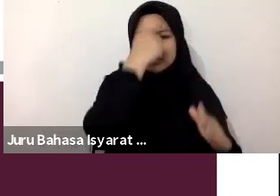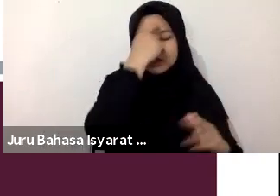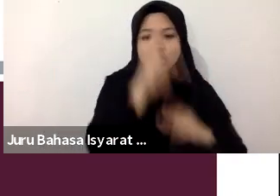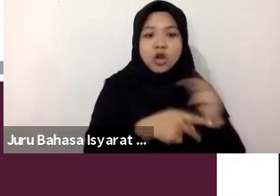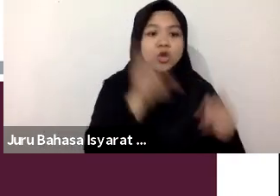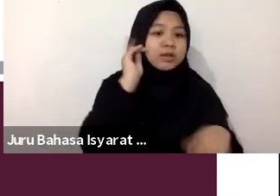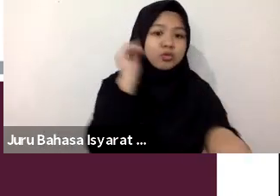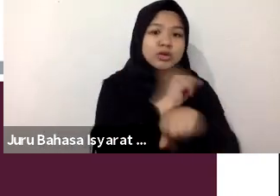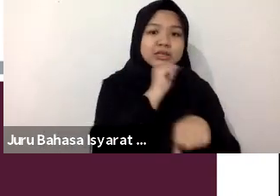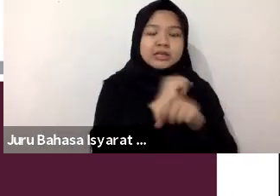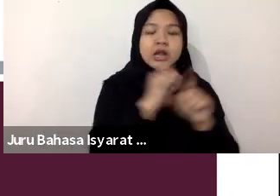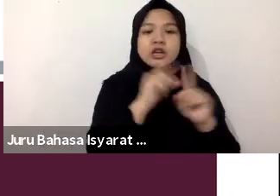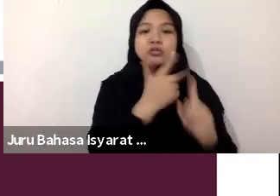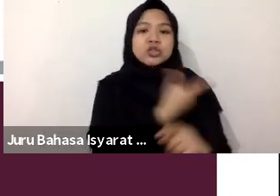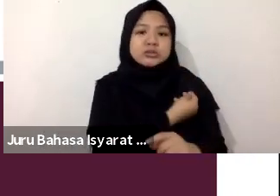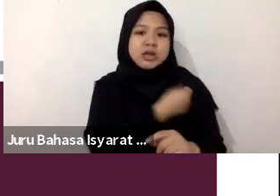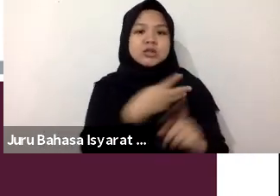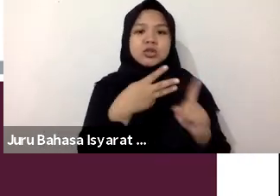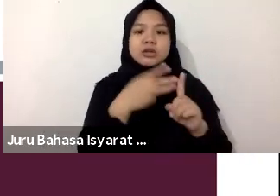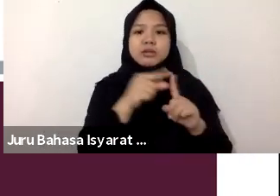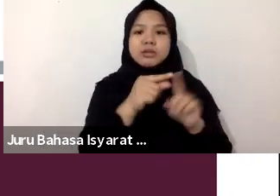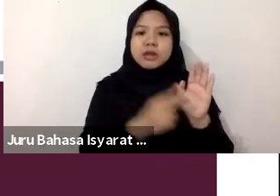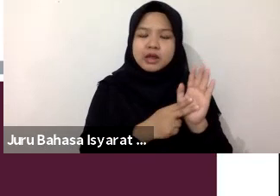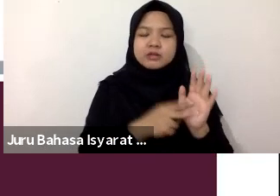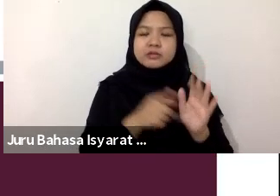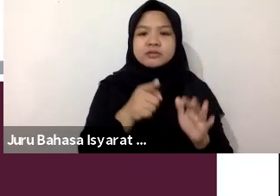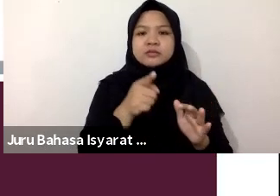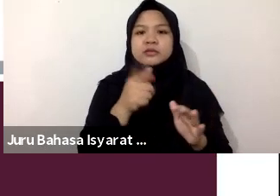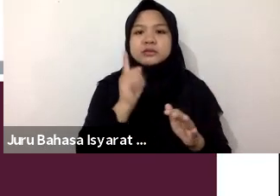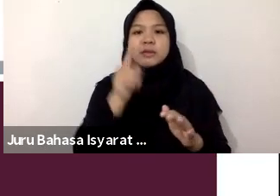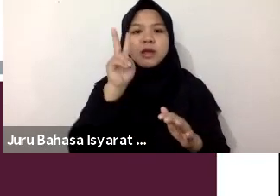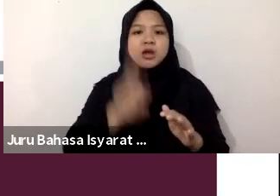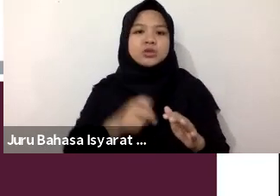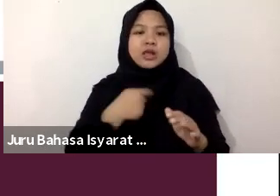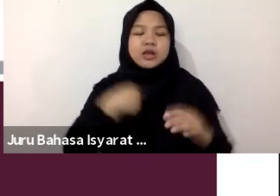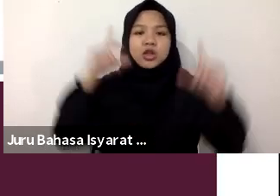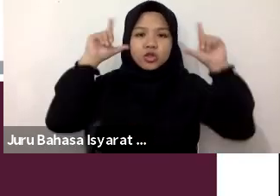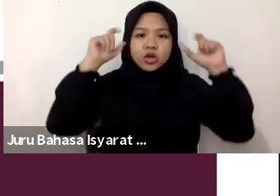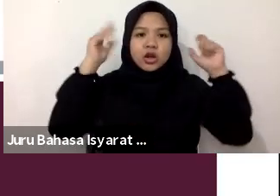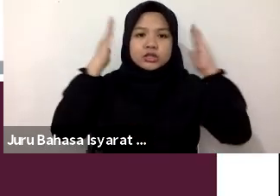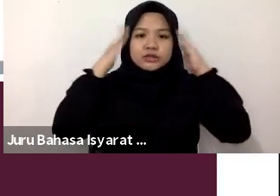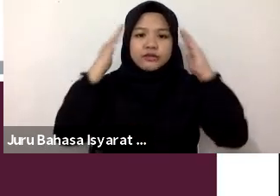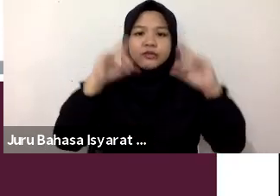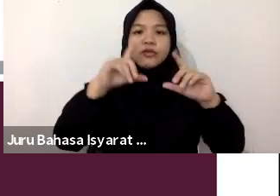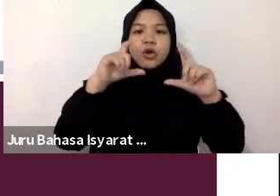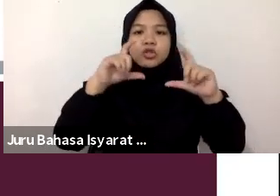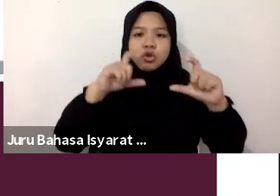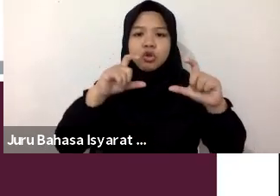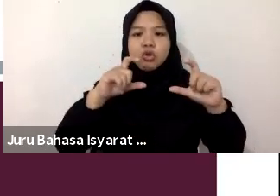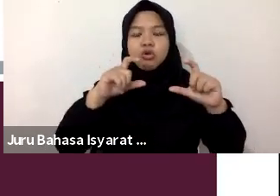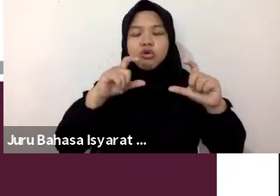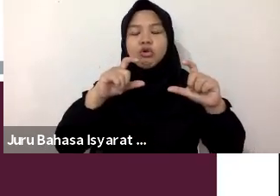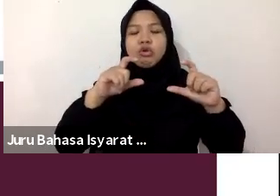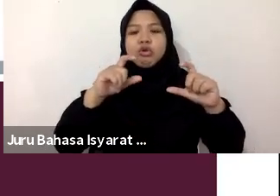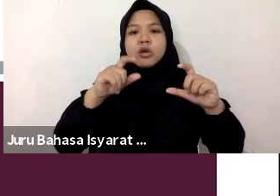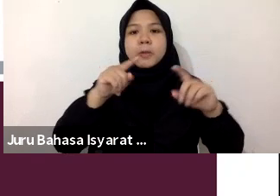di puskesmas atau di BPN, tapi kan nggak bisa karena harus ada torak foto gitu ya. Biasanya kan